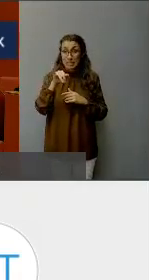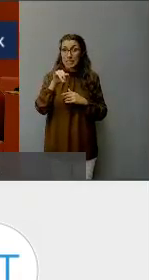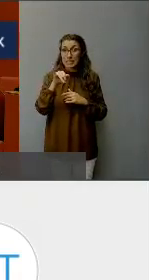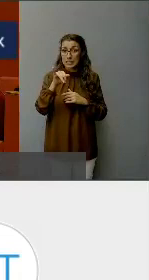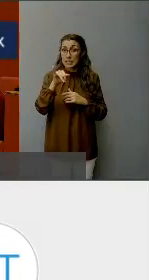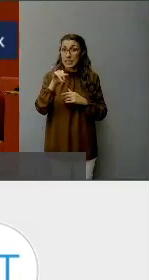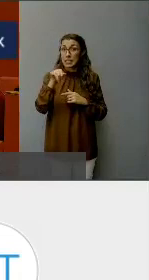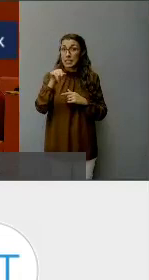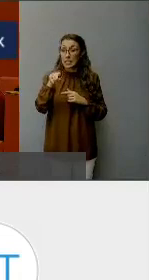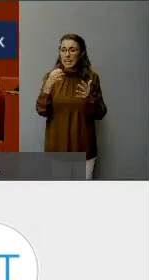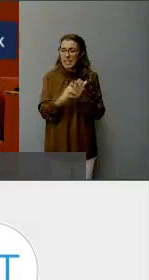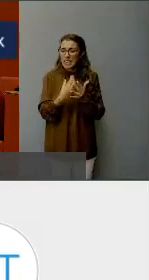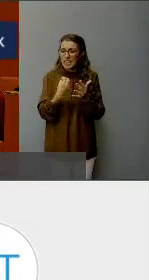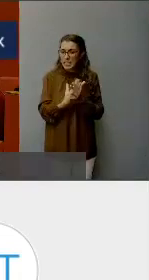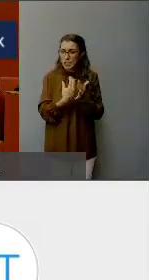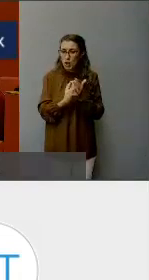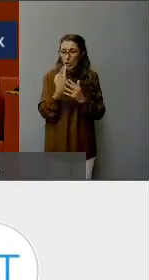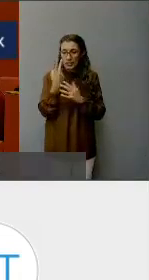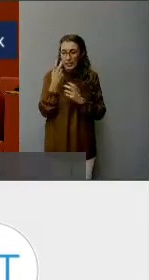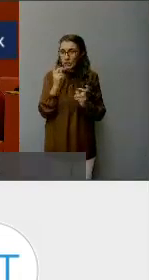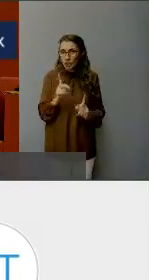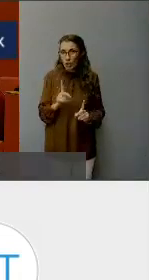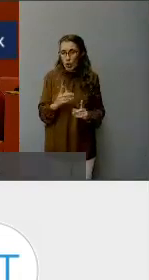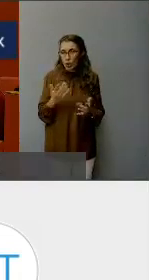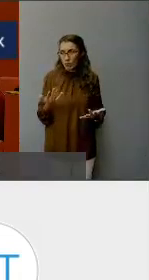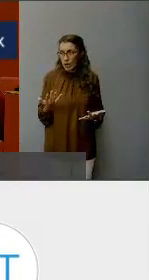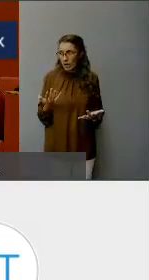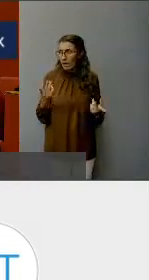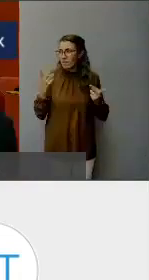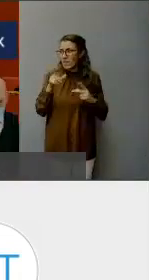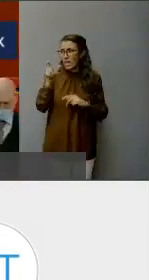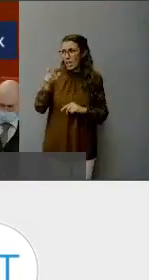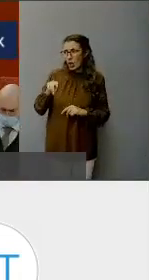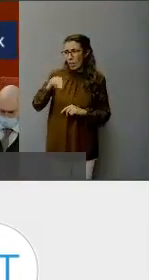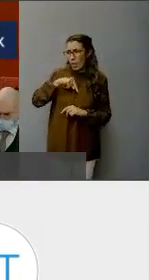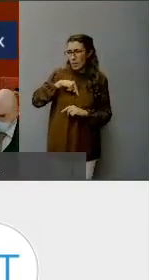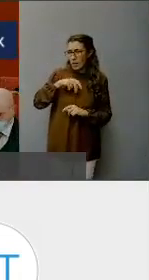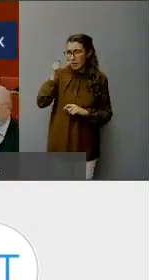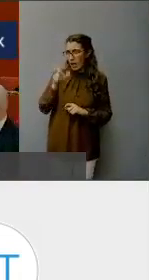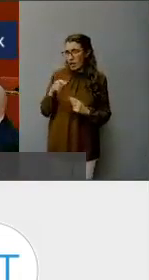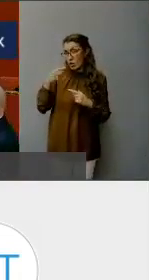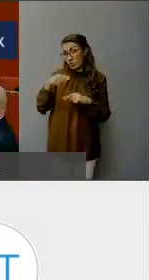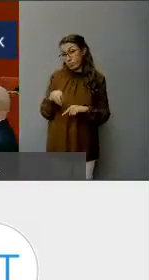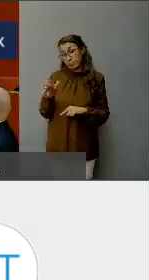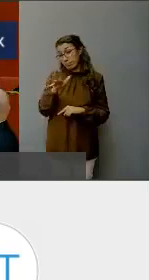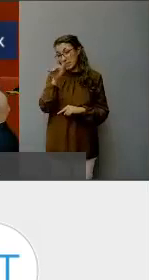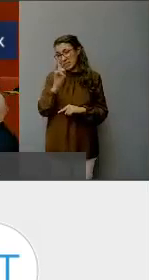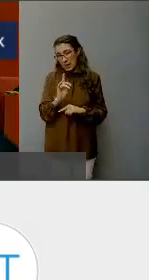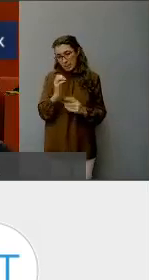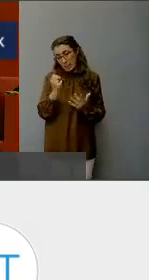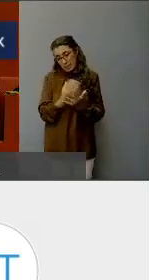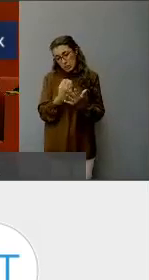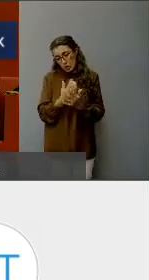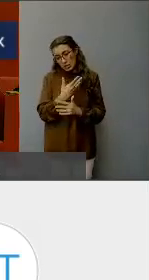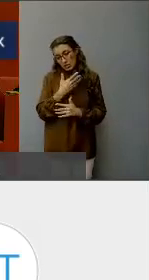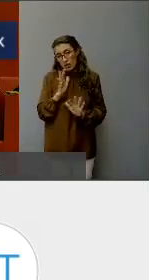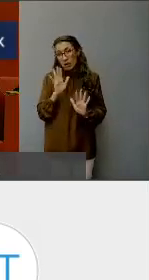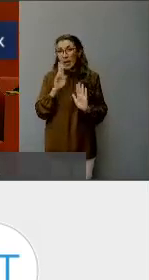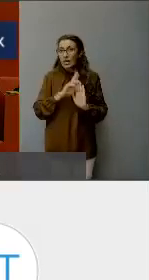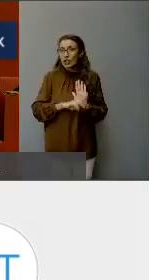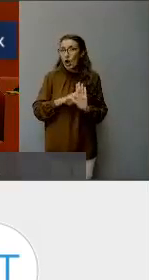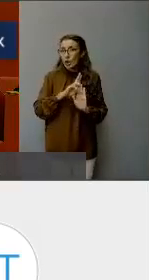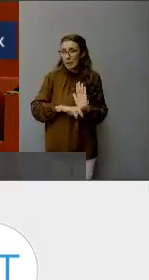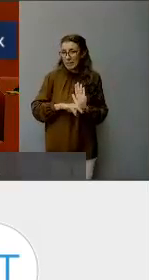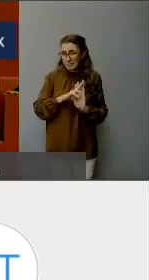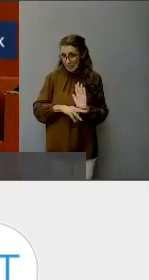trovare le risorse non mi pare che sia il caso di questo proprietario per quanto riguarda le risorse le normative gli avrebbero